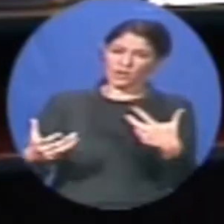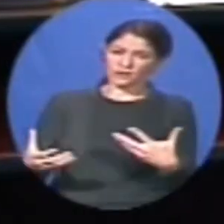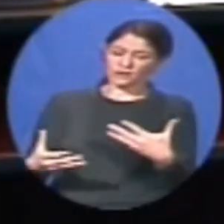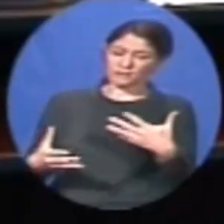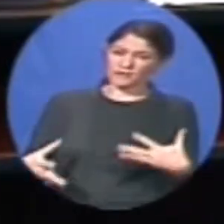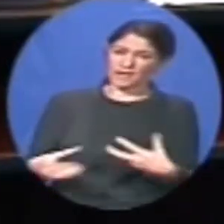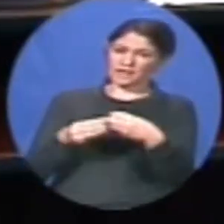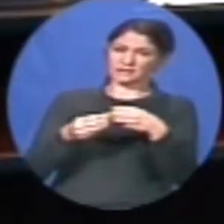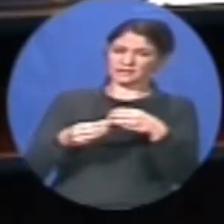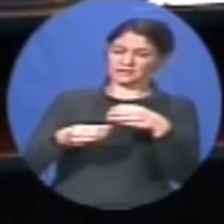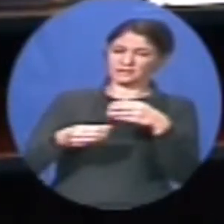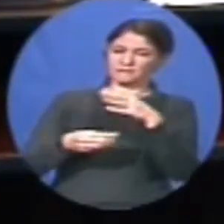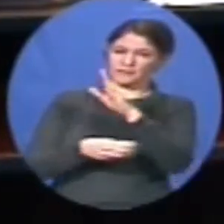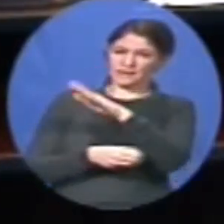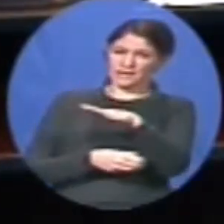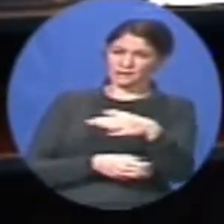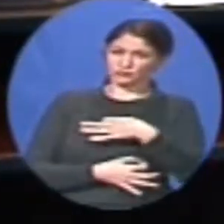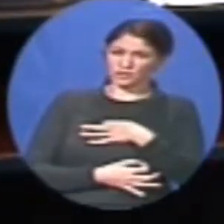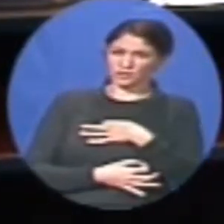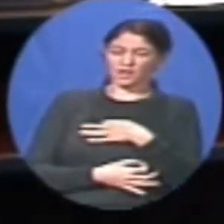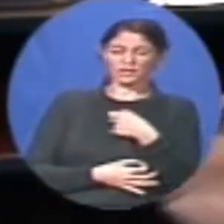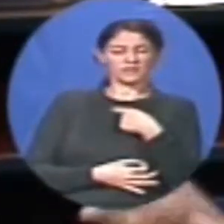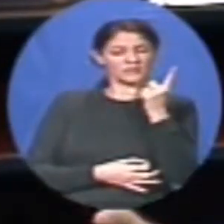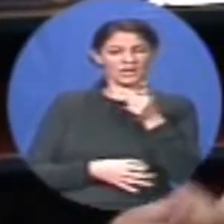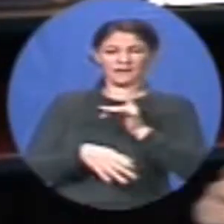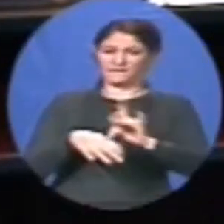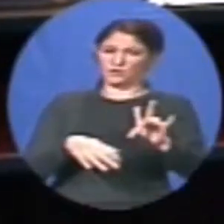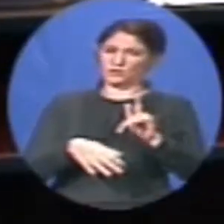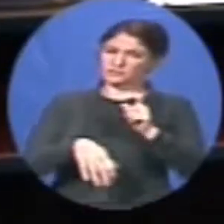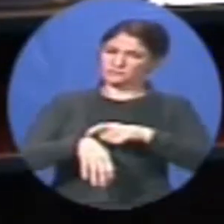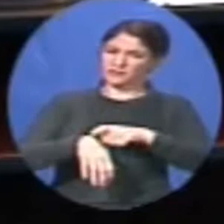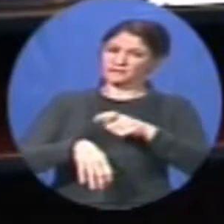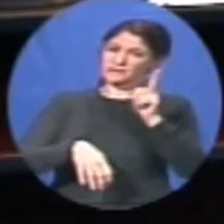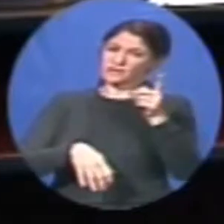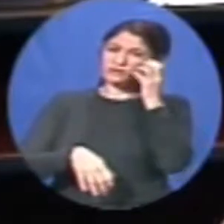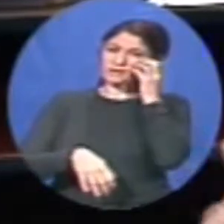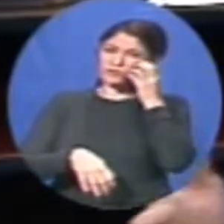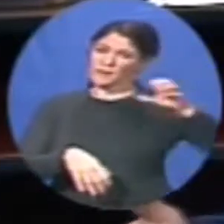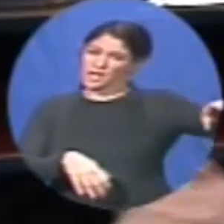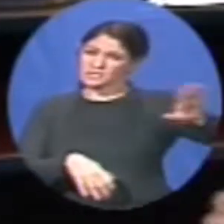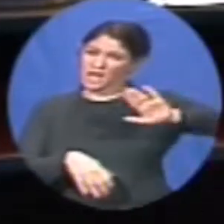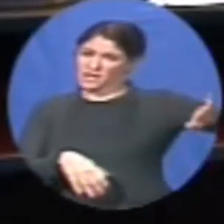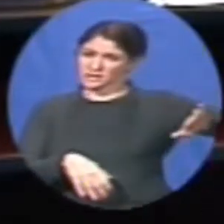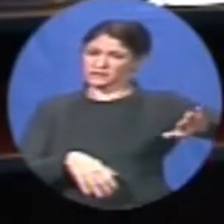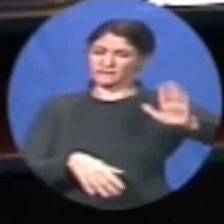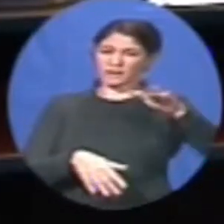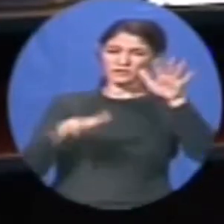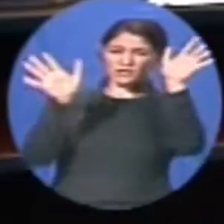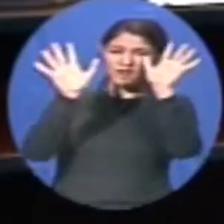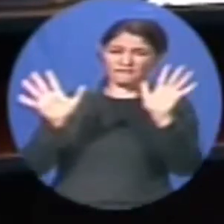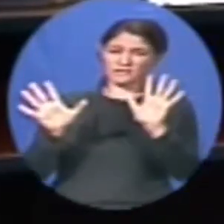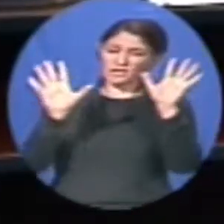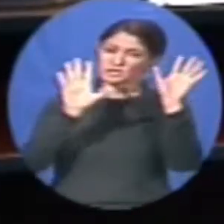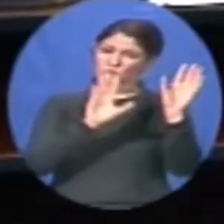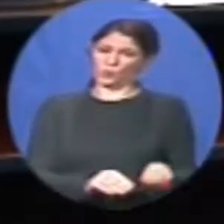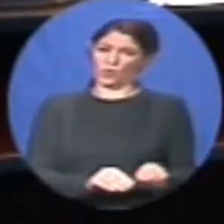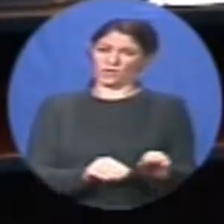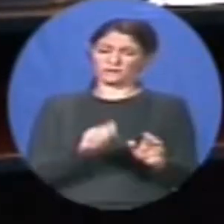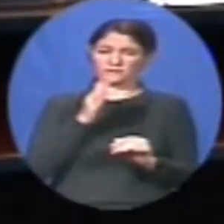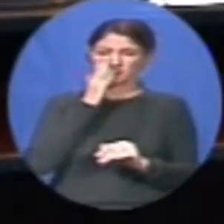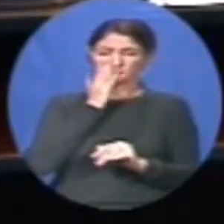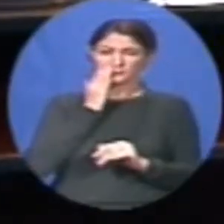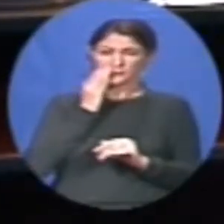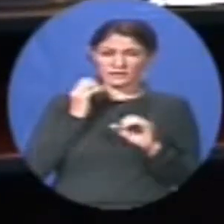טוב, אז אני צריך לפנות לזה זמן, ואני צריך שהטלפון יהיה בצד, ונכון שהטלוויזיה גם תהיה סגורה לשעות מסוימות וכו'. לעשות